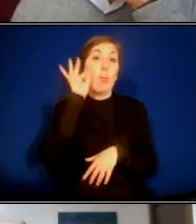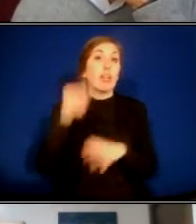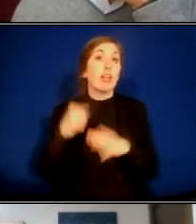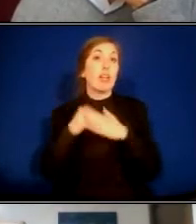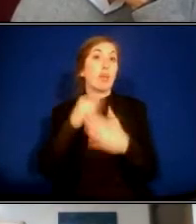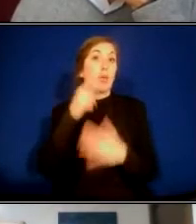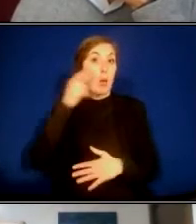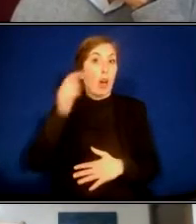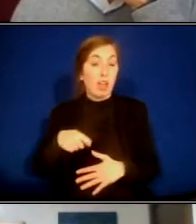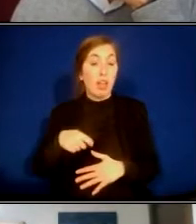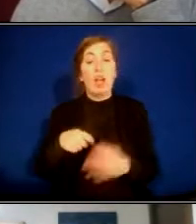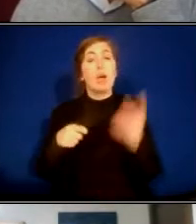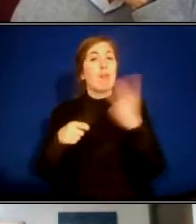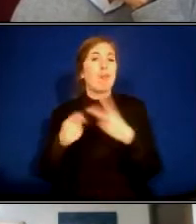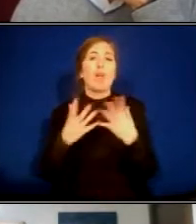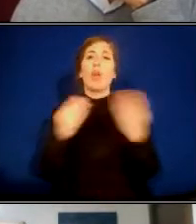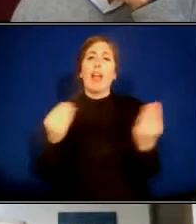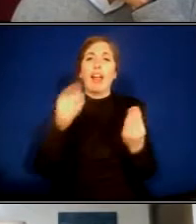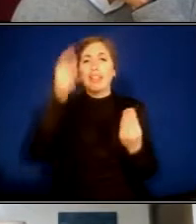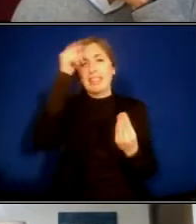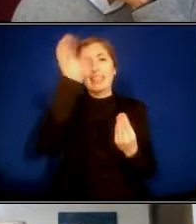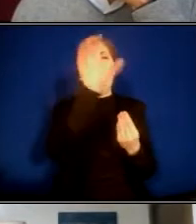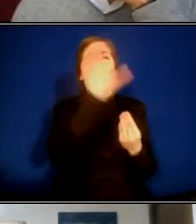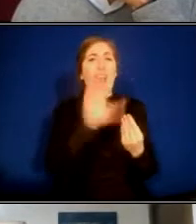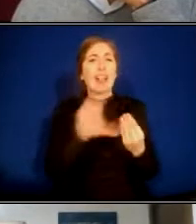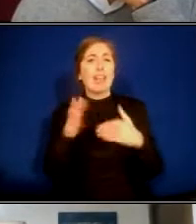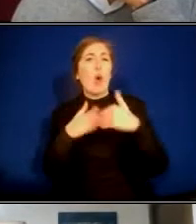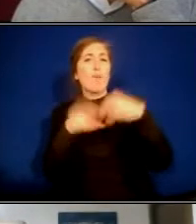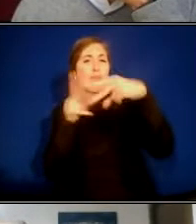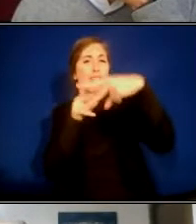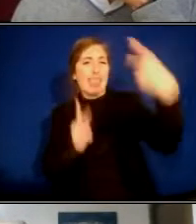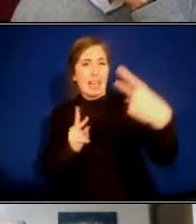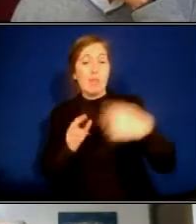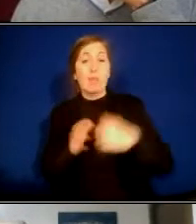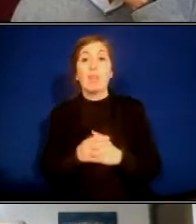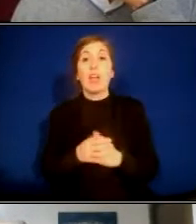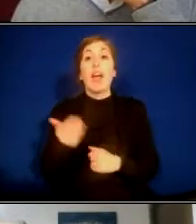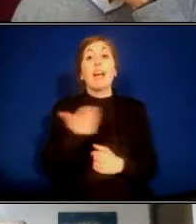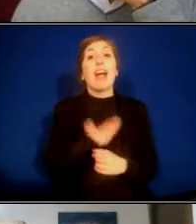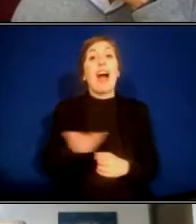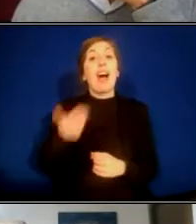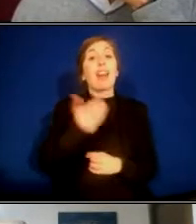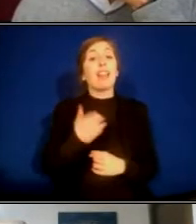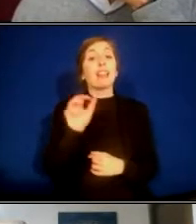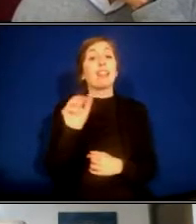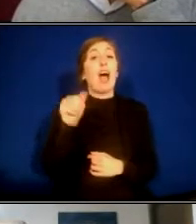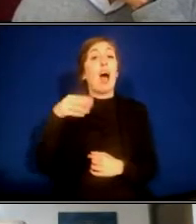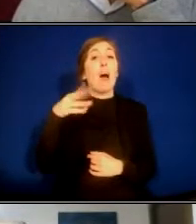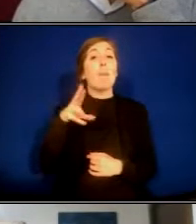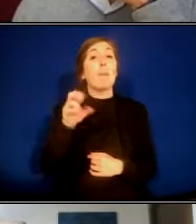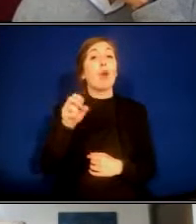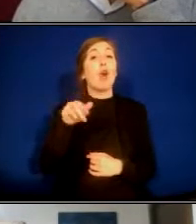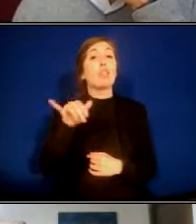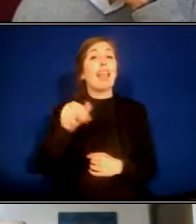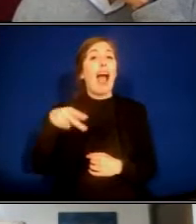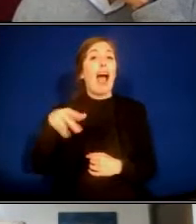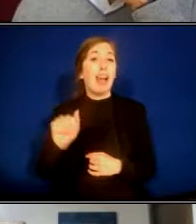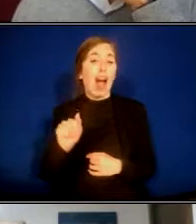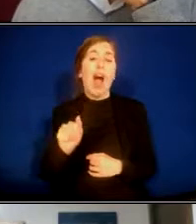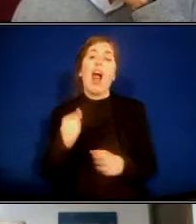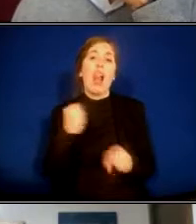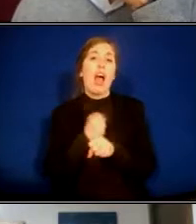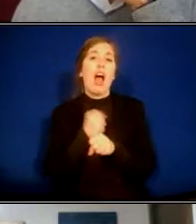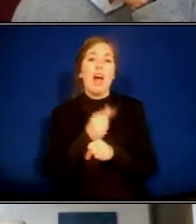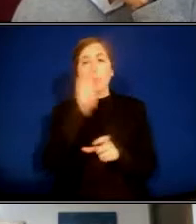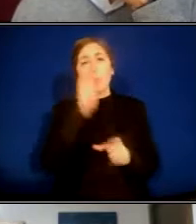paesi confinanti. Caritas Ambrosiana è la Caritas che opera nel territorio della diocesi di Milano, quindi un territorio piccolo,